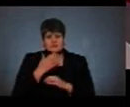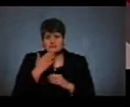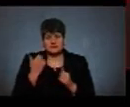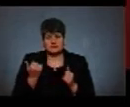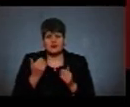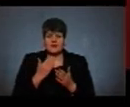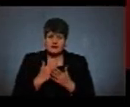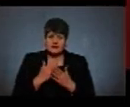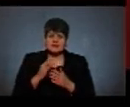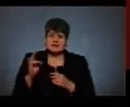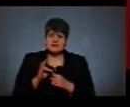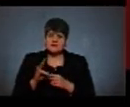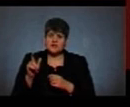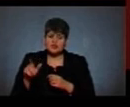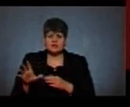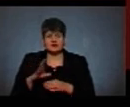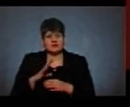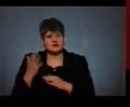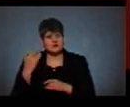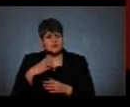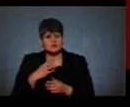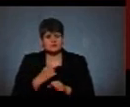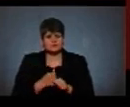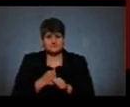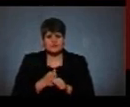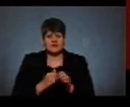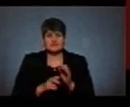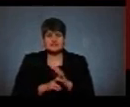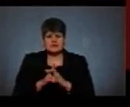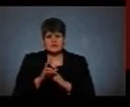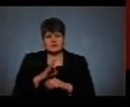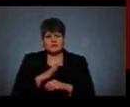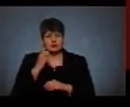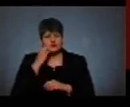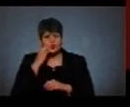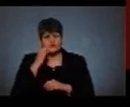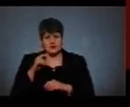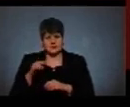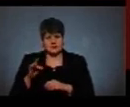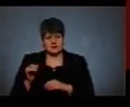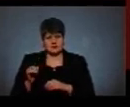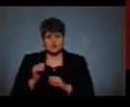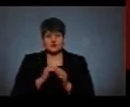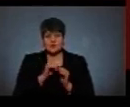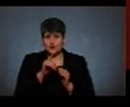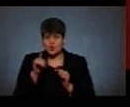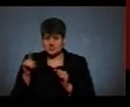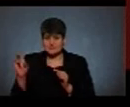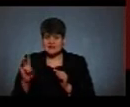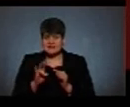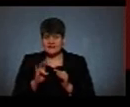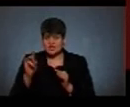зі священниками, які служили у церкві, яка належала Московському патріархату? З кожним священником,